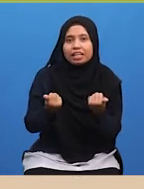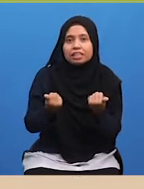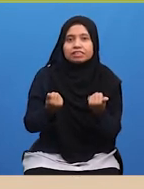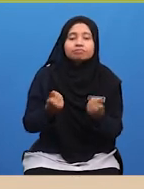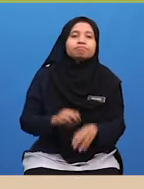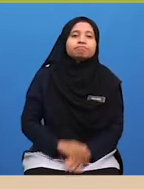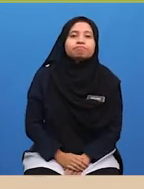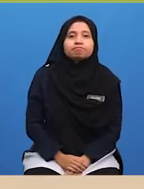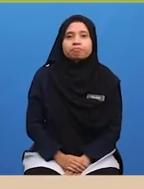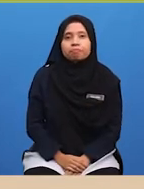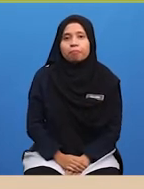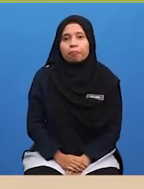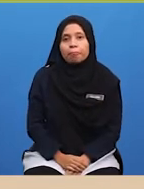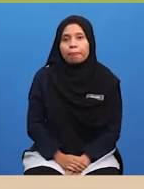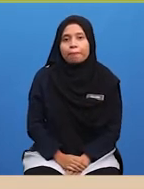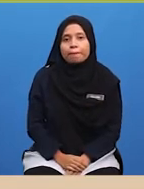dalam situasi ini.